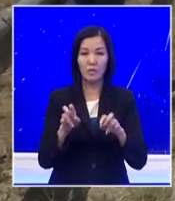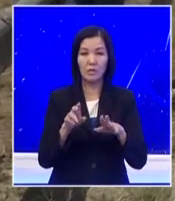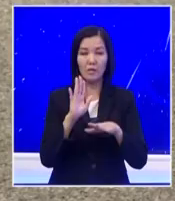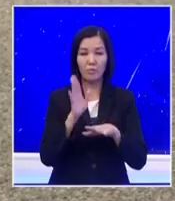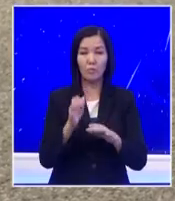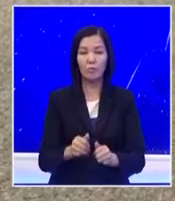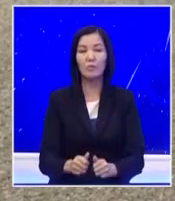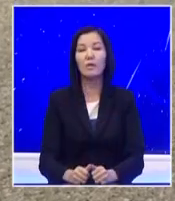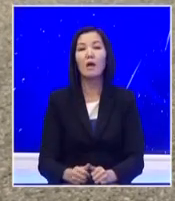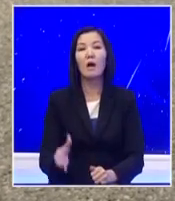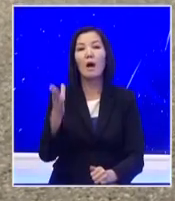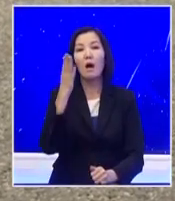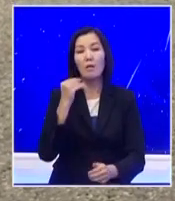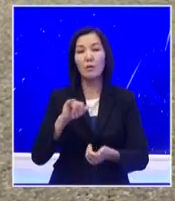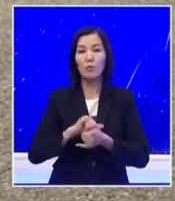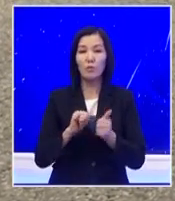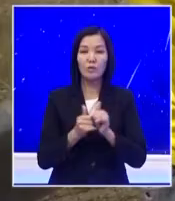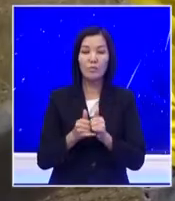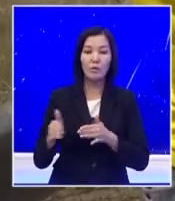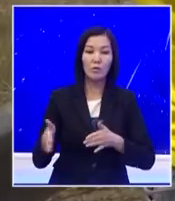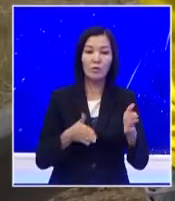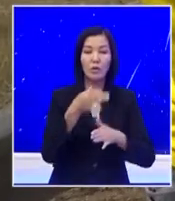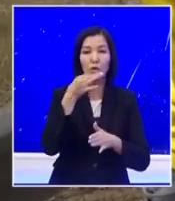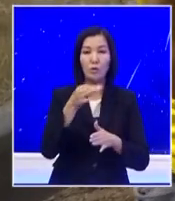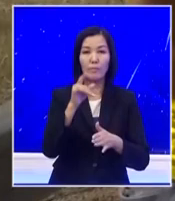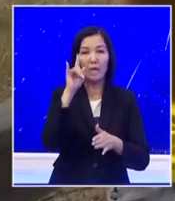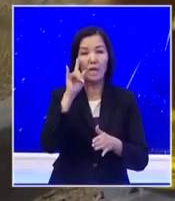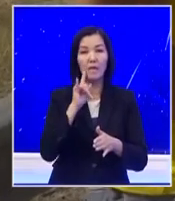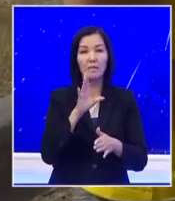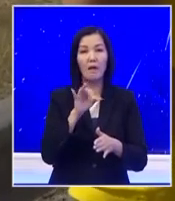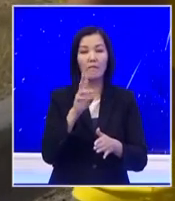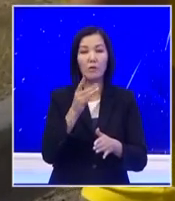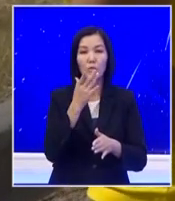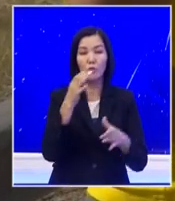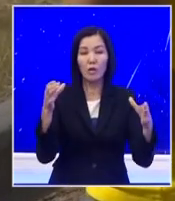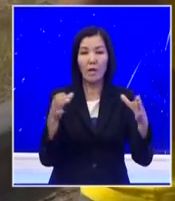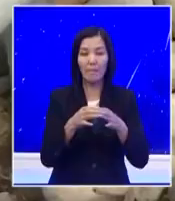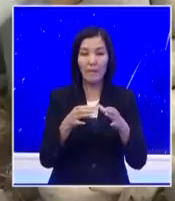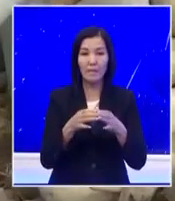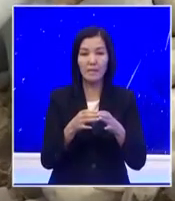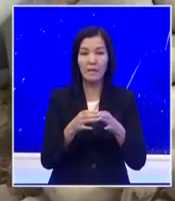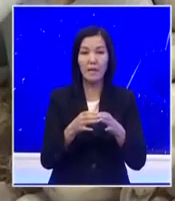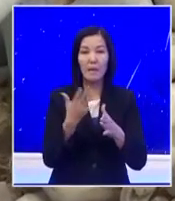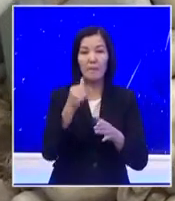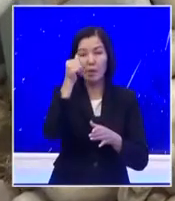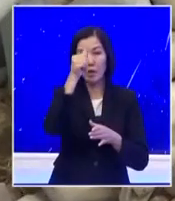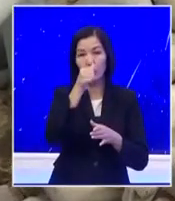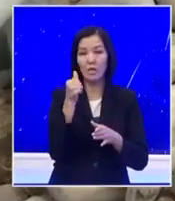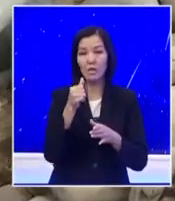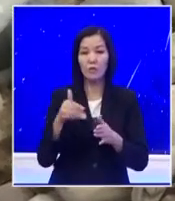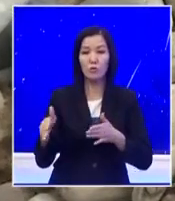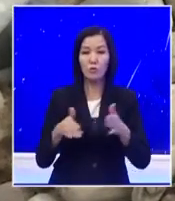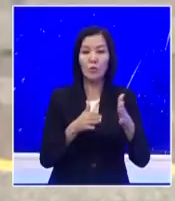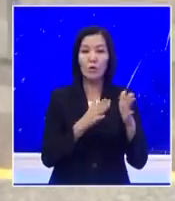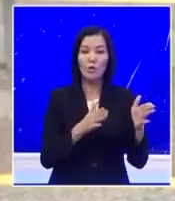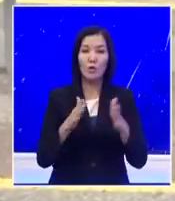бойынша. Алматы-Өскемен бағытындағы автожолға жауапты Қазавтожол ұлттық компаниясы акционерлік қоғамы. Олар 5 жылдан бері аталған трассаға